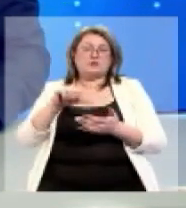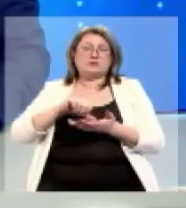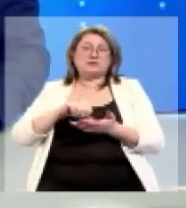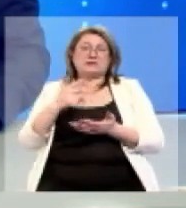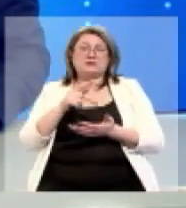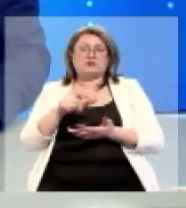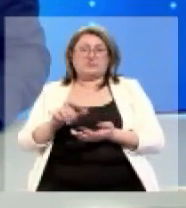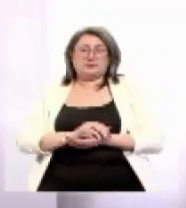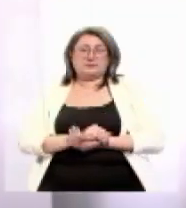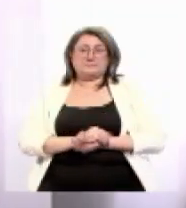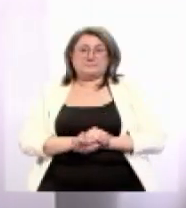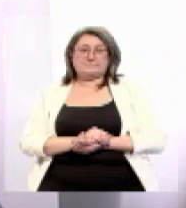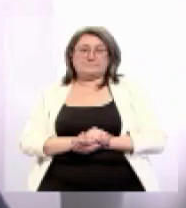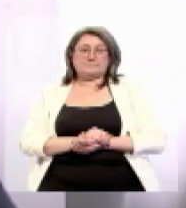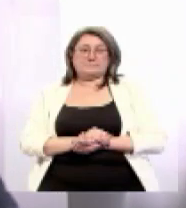қатысты.